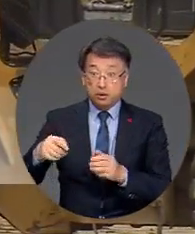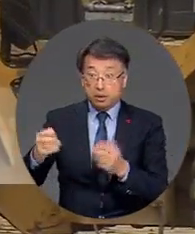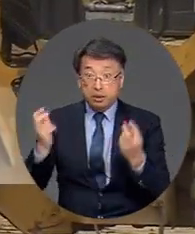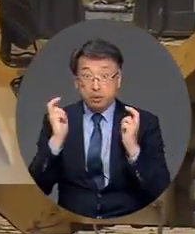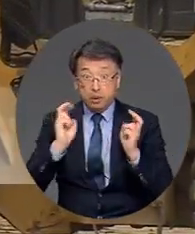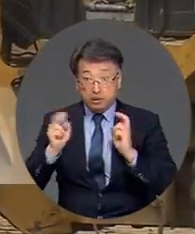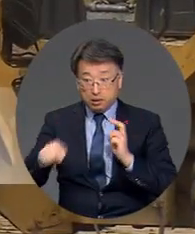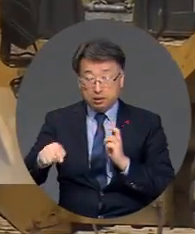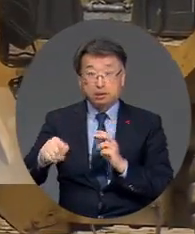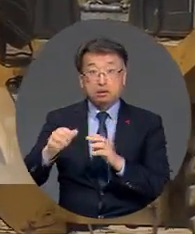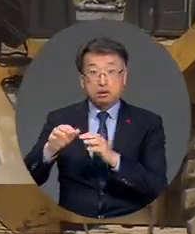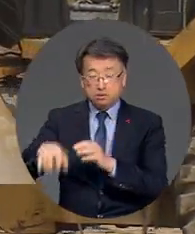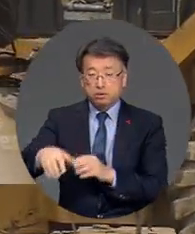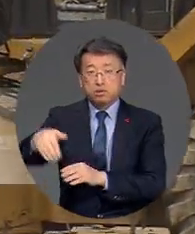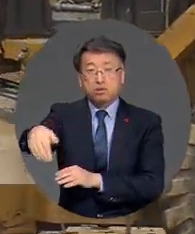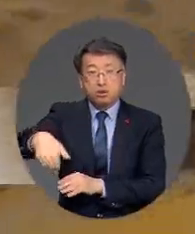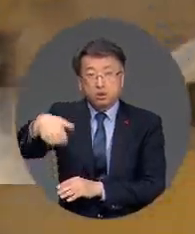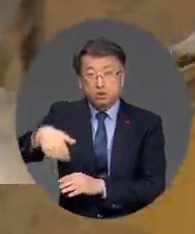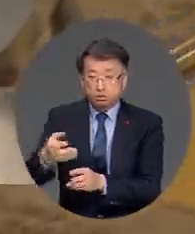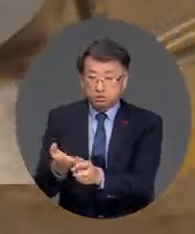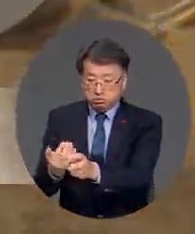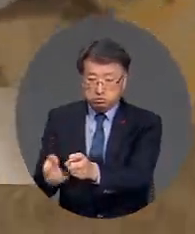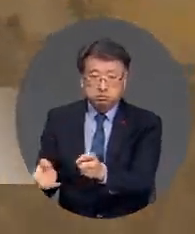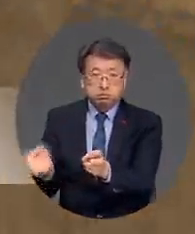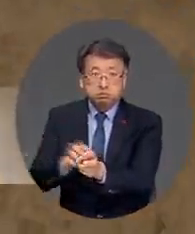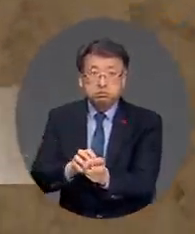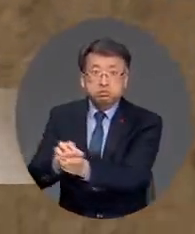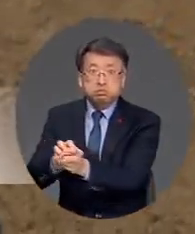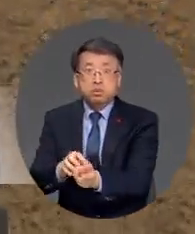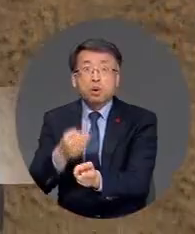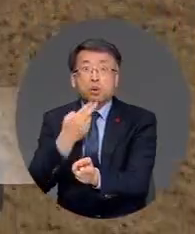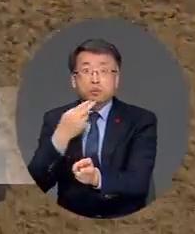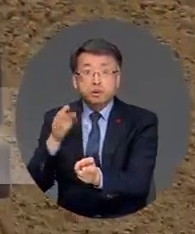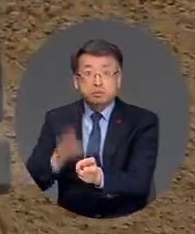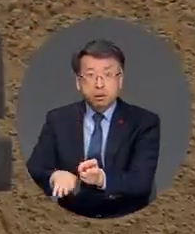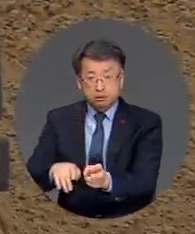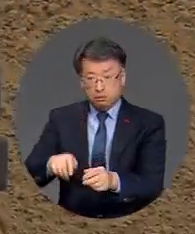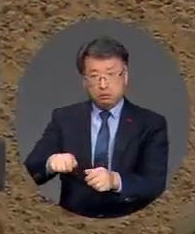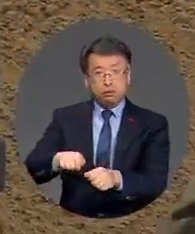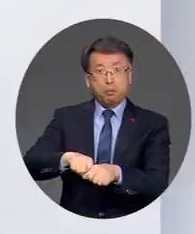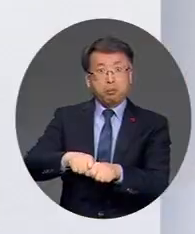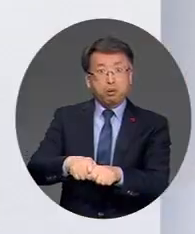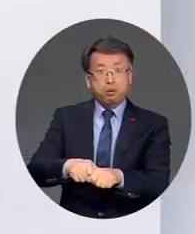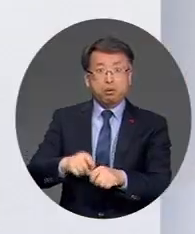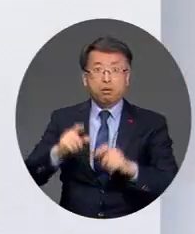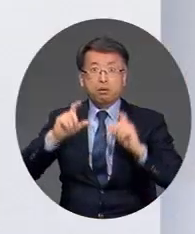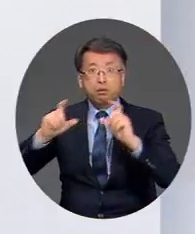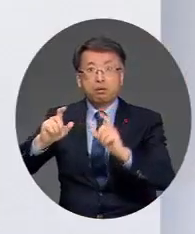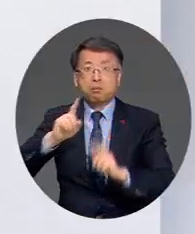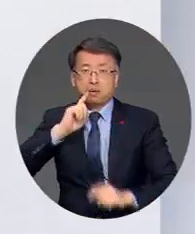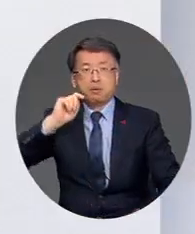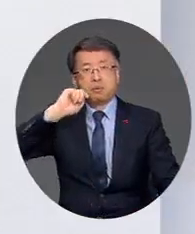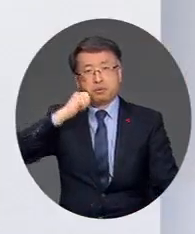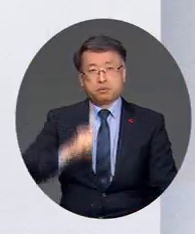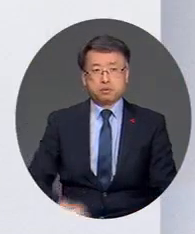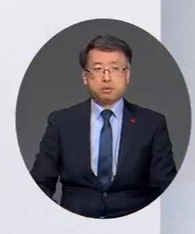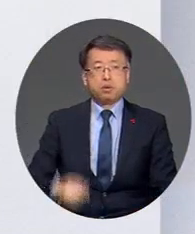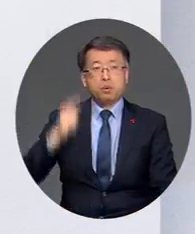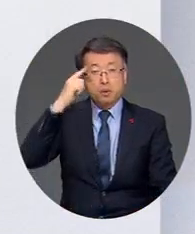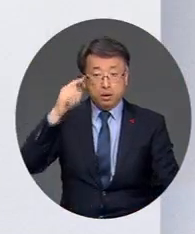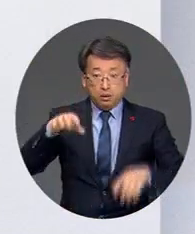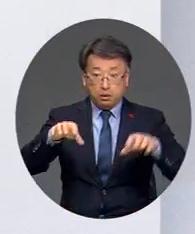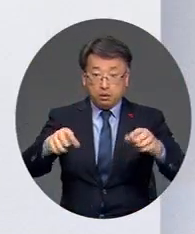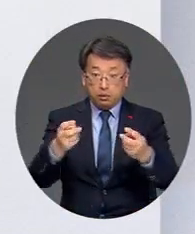투입하지 않고도 트럭 사용료로 2억 원 넘는 공사비를 챙겼지만 처벌할 수도 없습니다. 이 사업에 적용되는 두 개 법